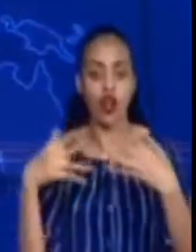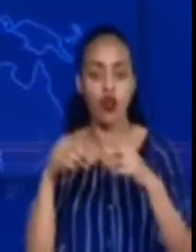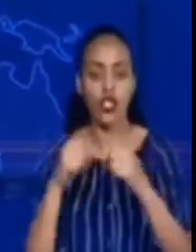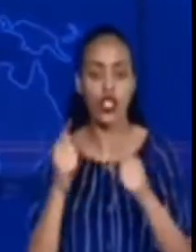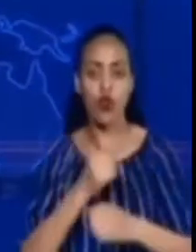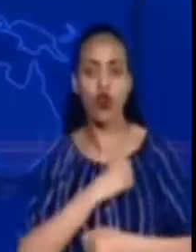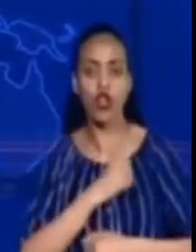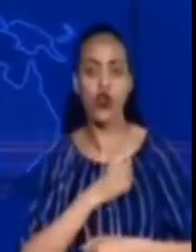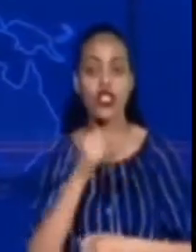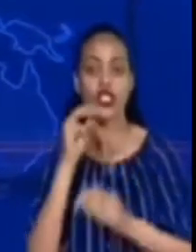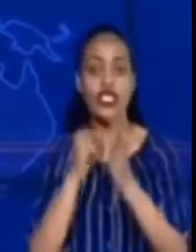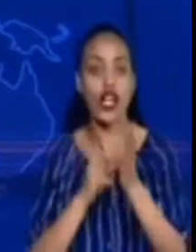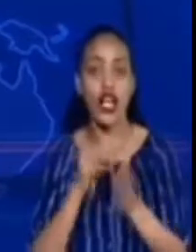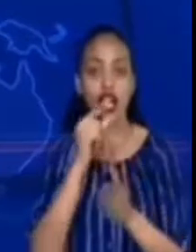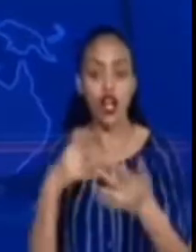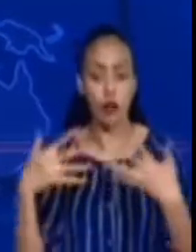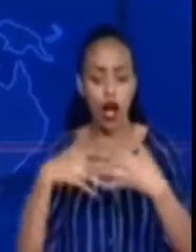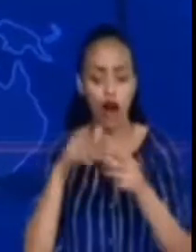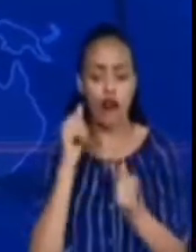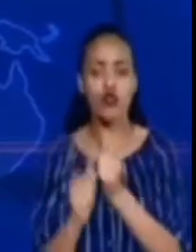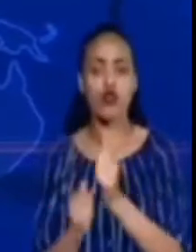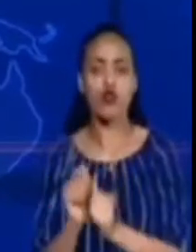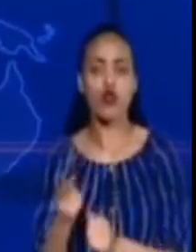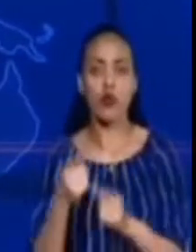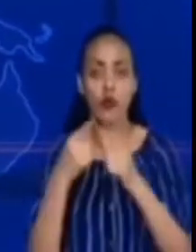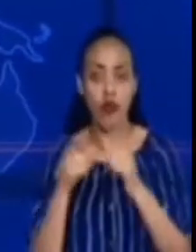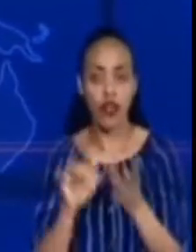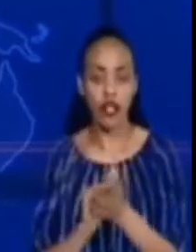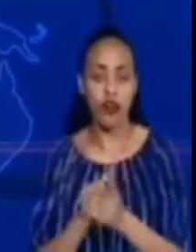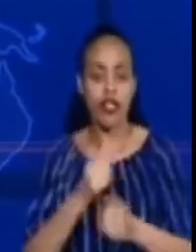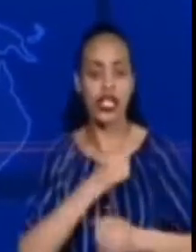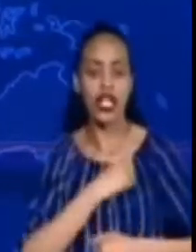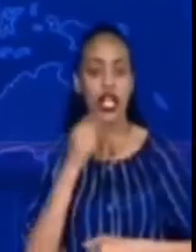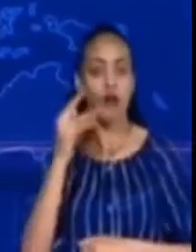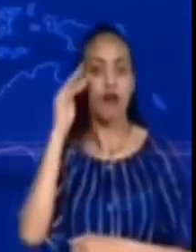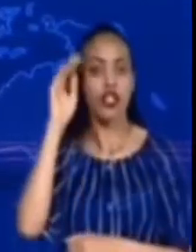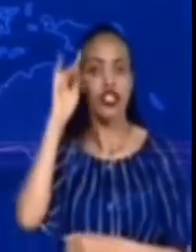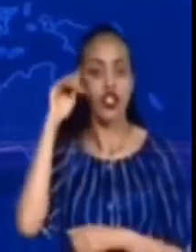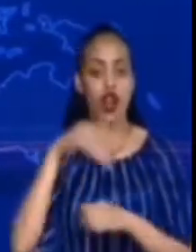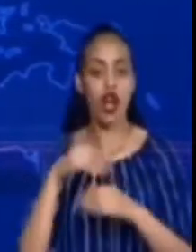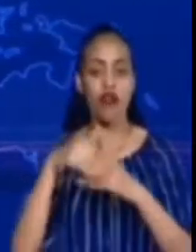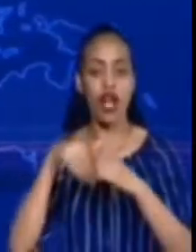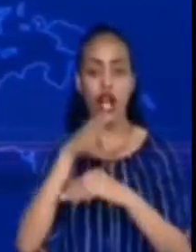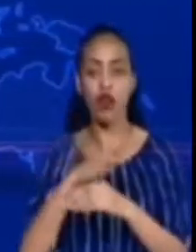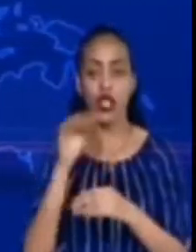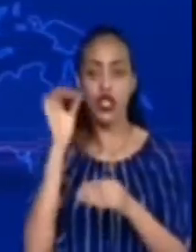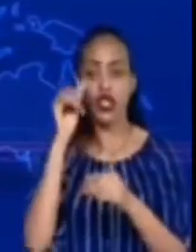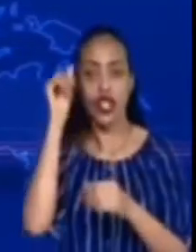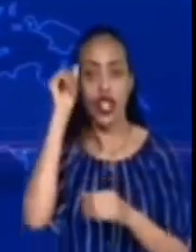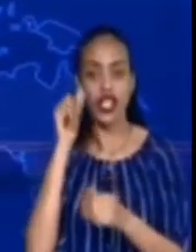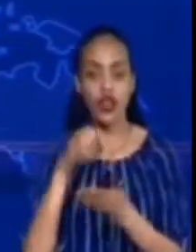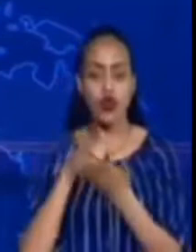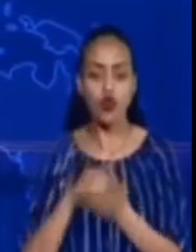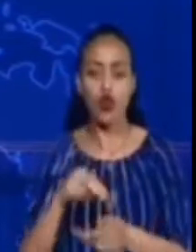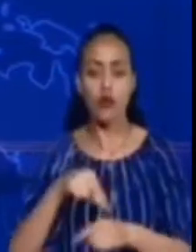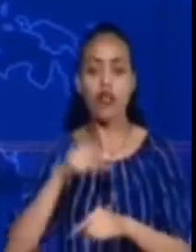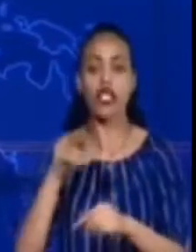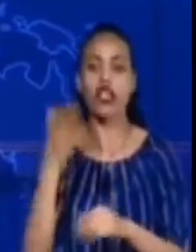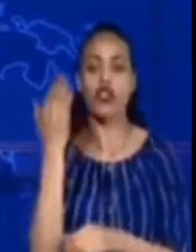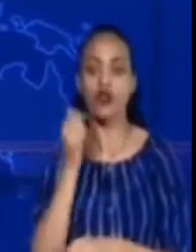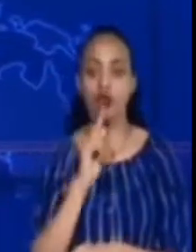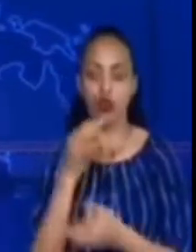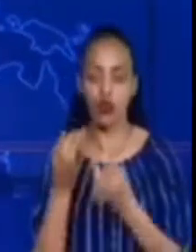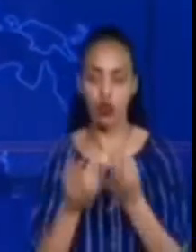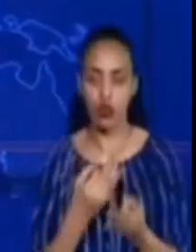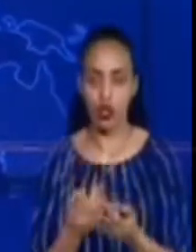ሲመዘን ትምህርቱ የውሸት ፋላሲ እግዚአብሔር ያልተናገረውን እግዚአብሔር